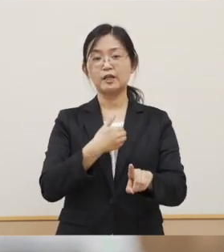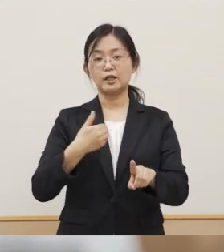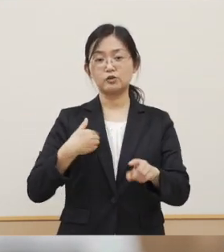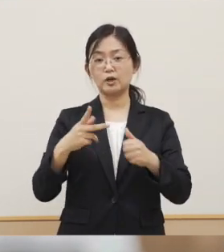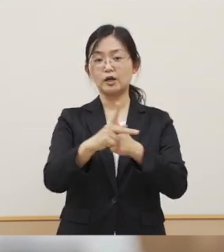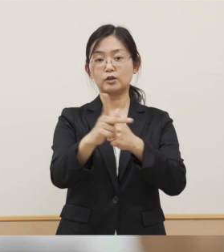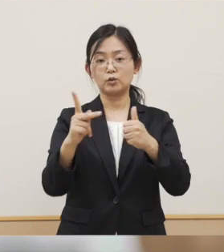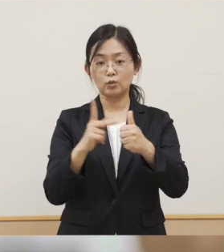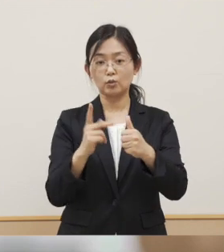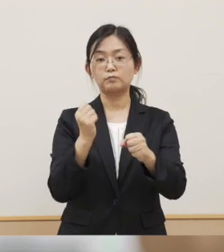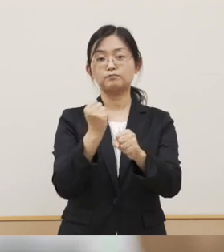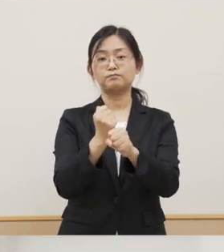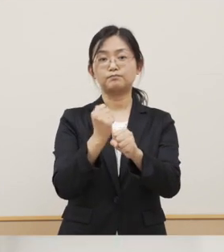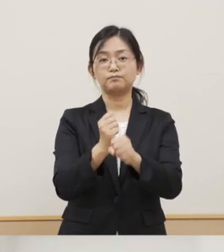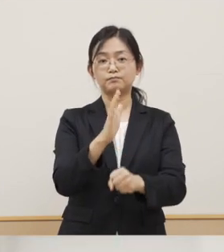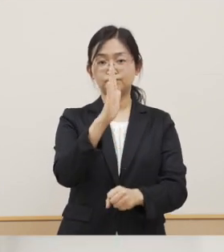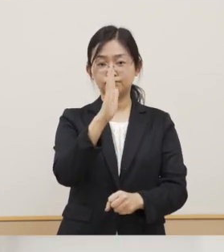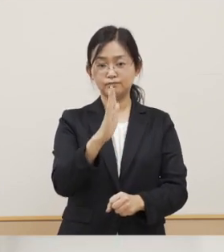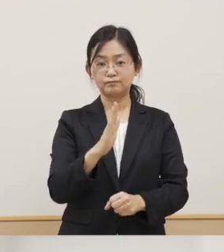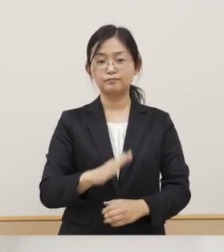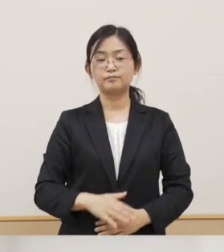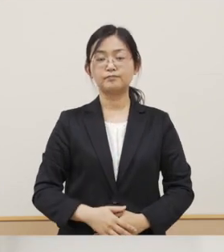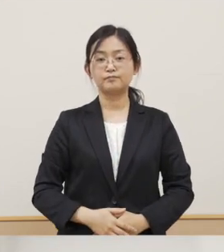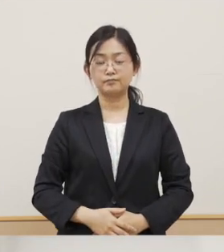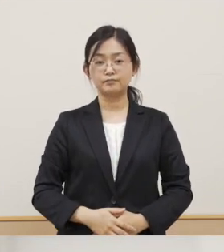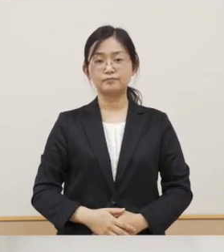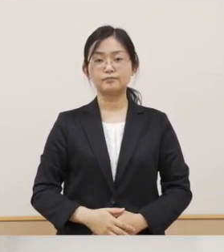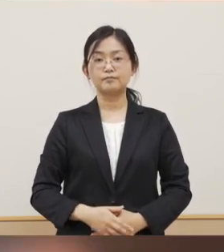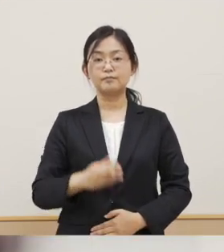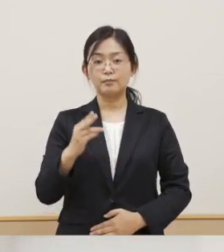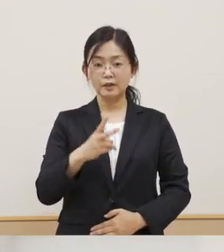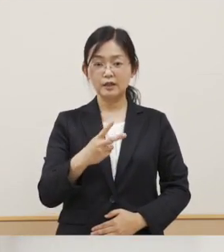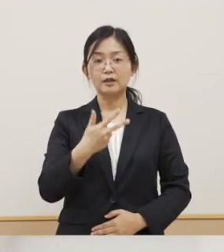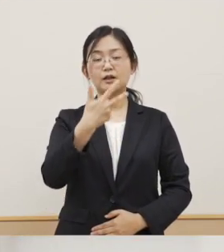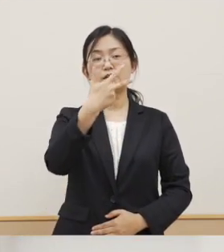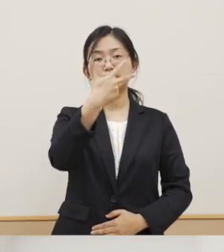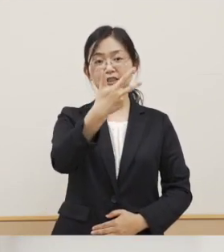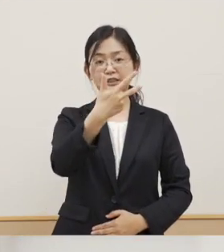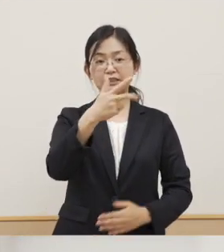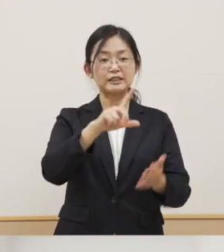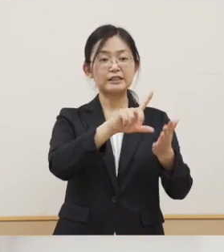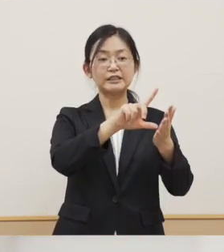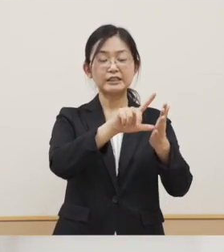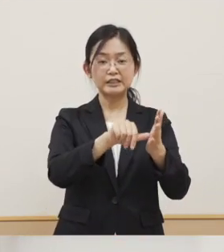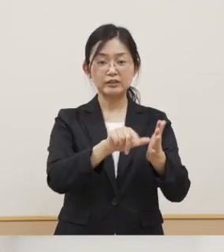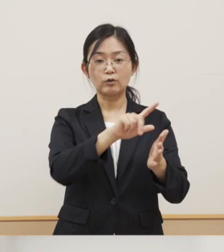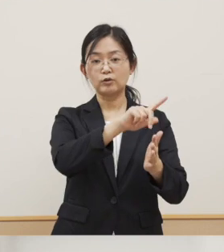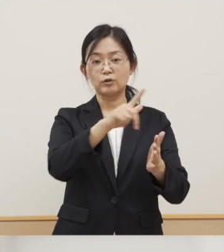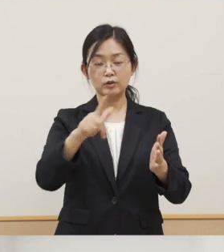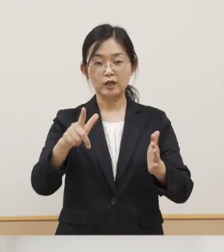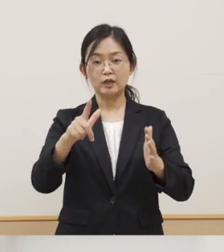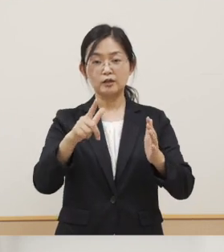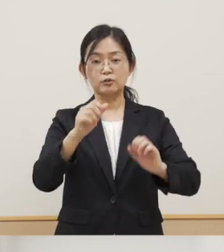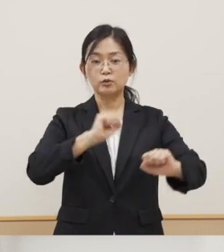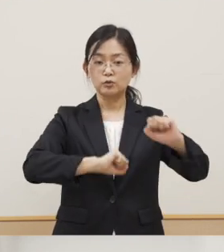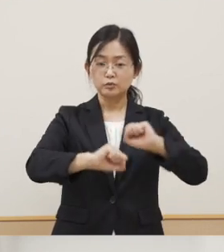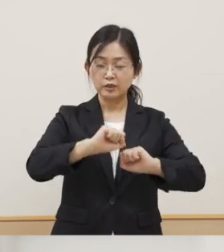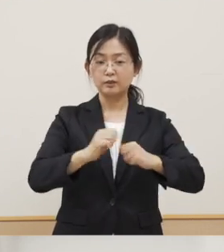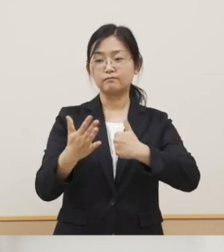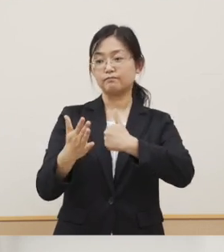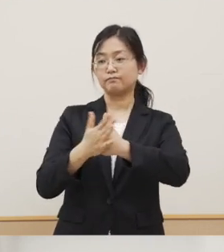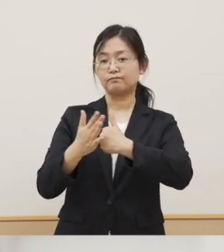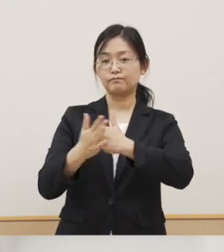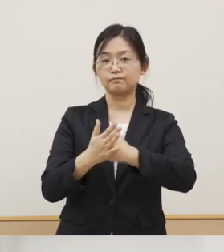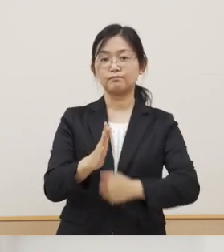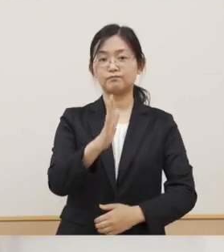ましょう。また、市や地域が行う子どもの育ちを支援する取り組みに協力